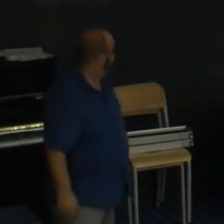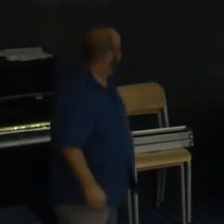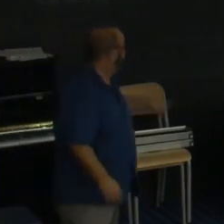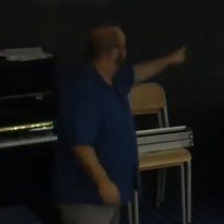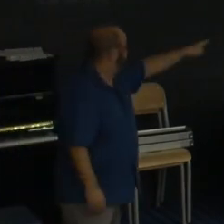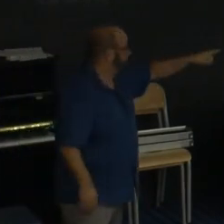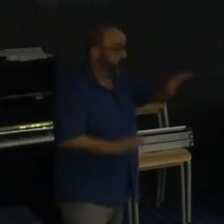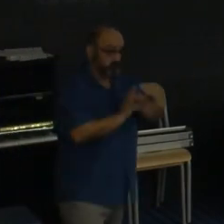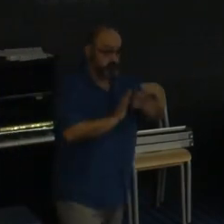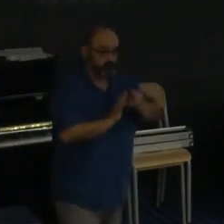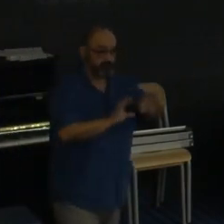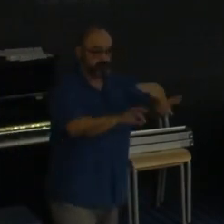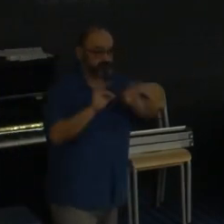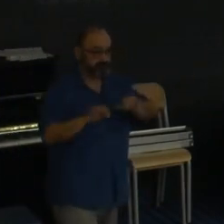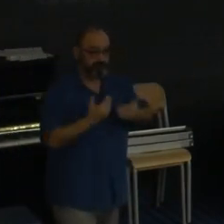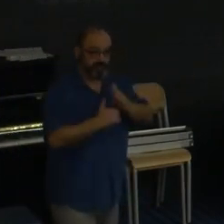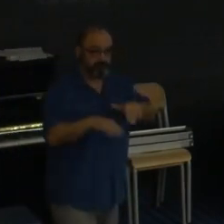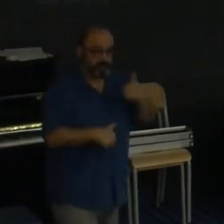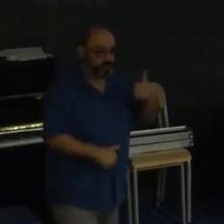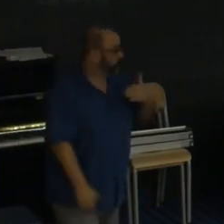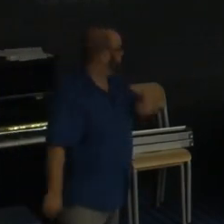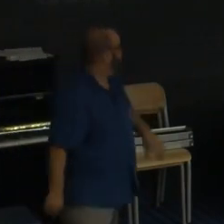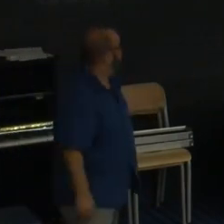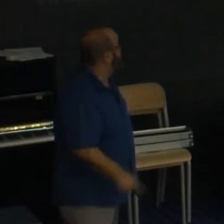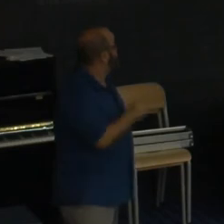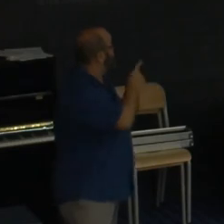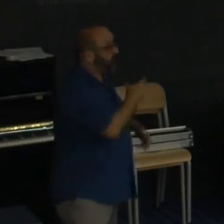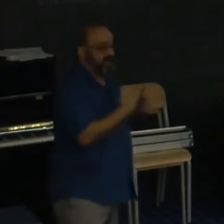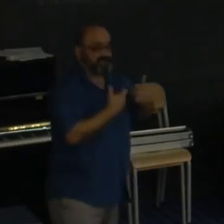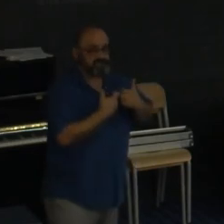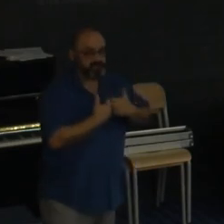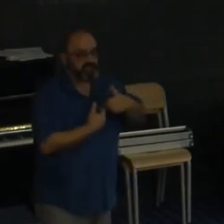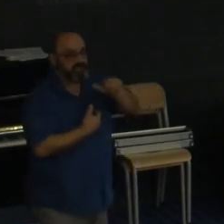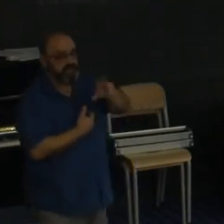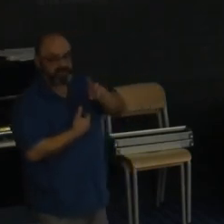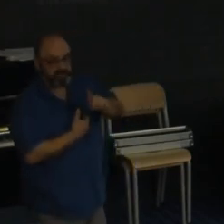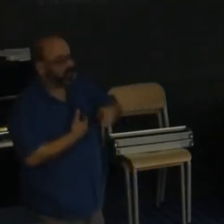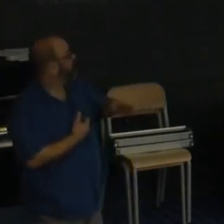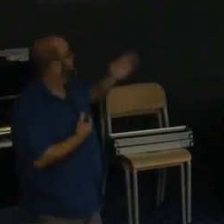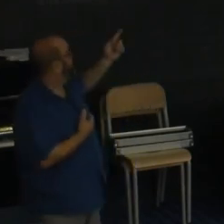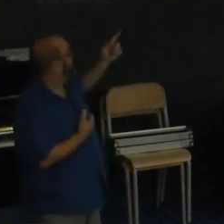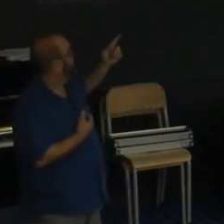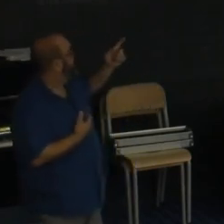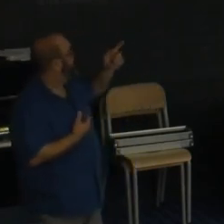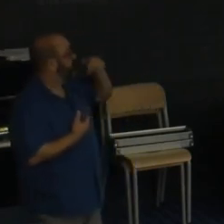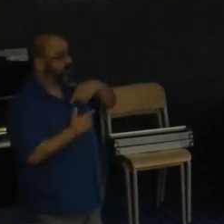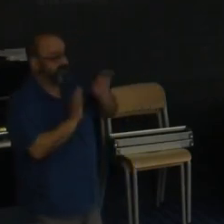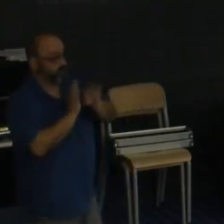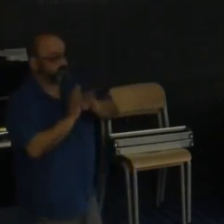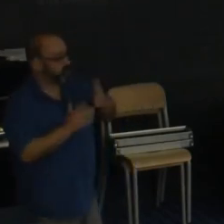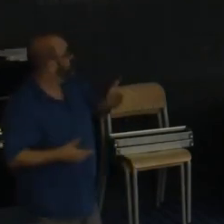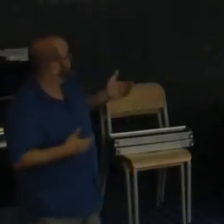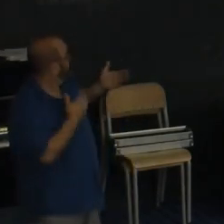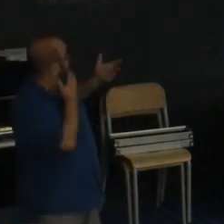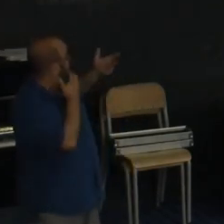Ça fonctionne. Je l'ai essayé au matin. Et ça, c'est un petit exemple. Je lance RDB directement dans ma fonction. Et